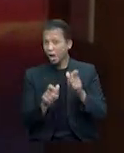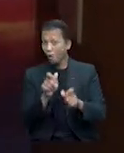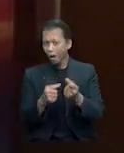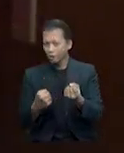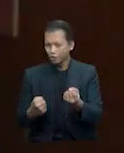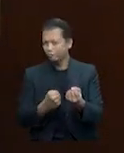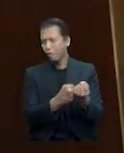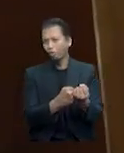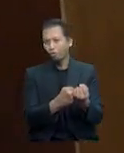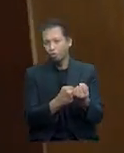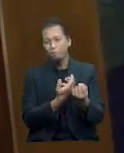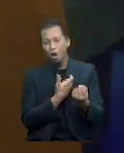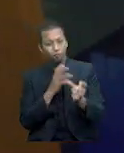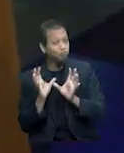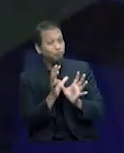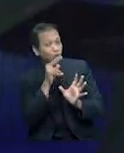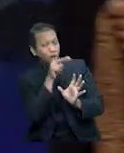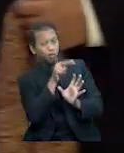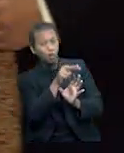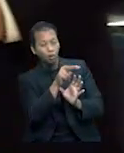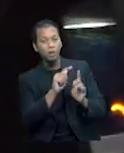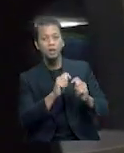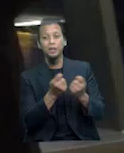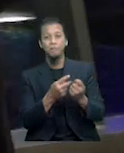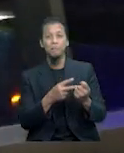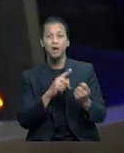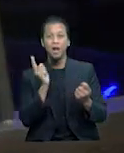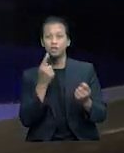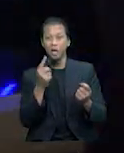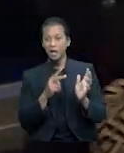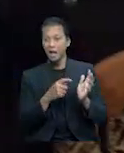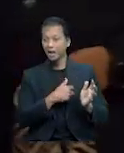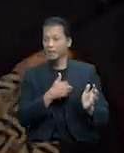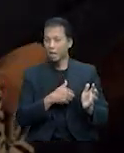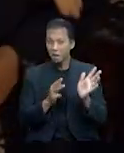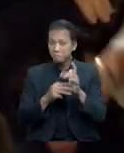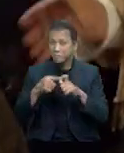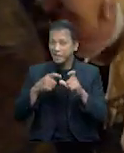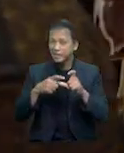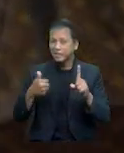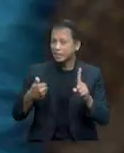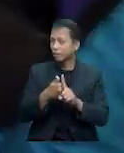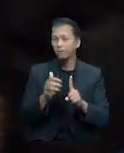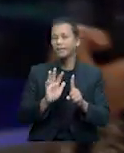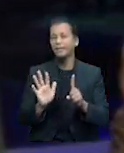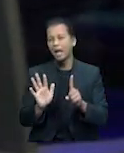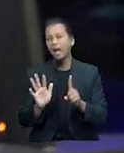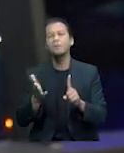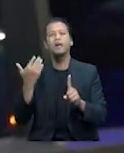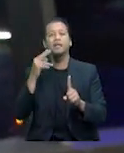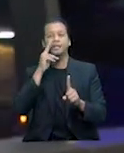Meski timnas Argentina tidak membawa Lionel Messi ke Indonesia, pertandingan Indonesia melawan Argentina Senin besok tetap